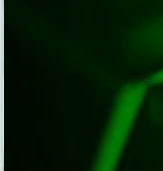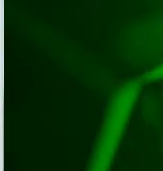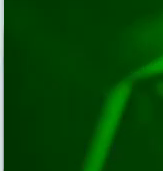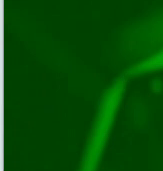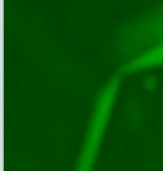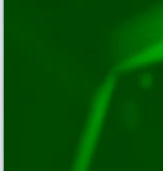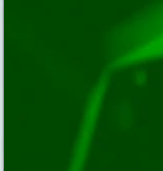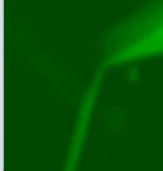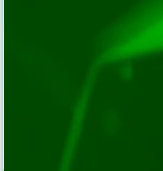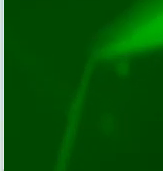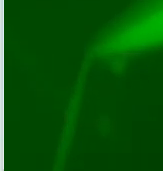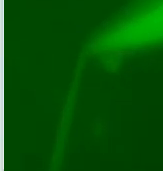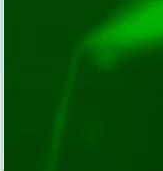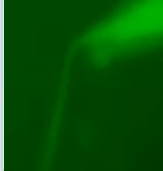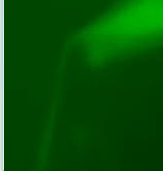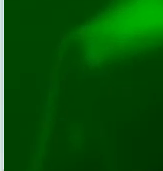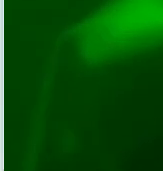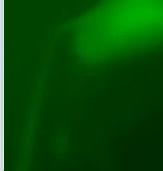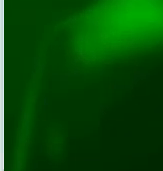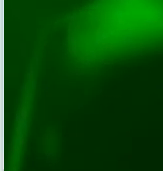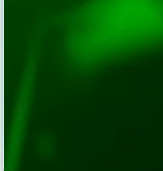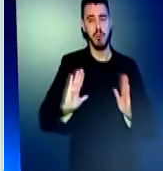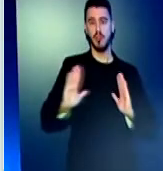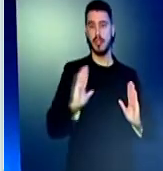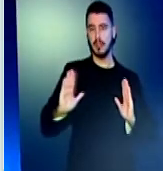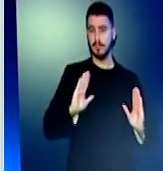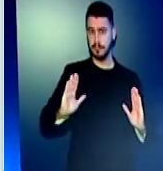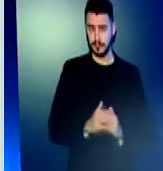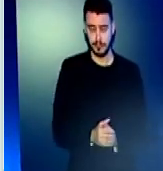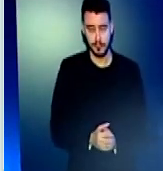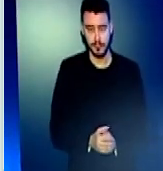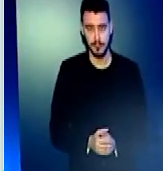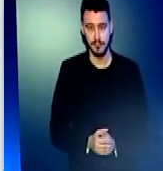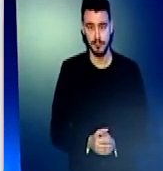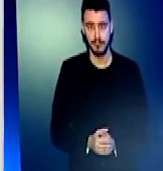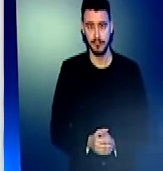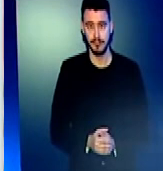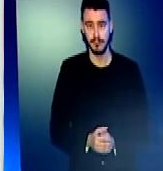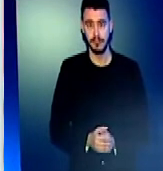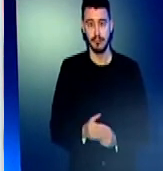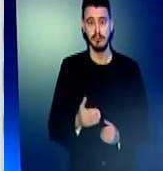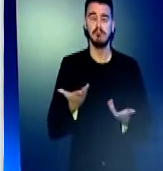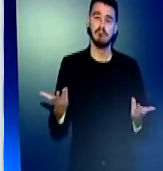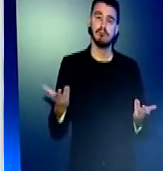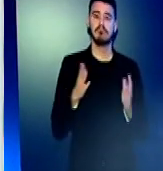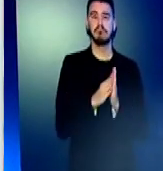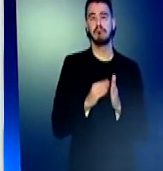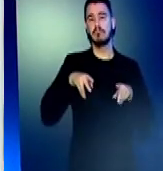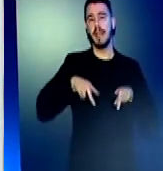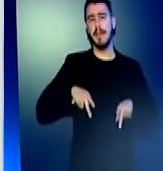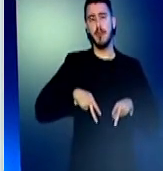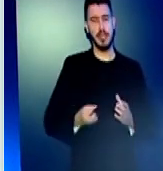ρύθμισης επί τη βάση των οικονομικών δεδομένων, δηλαδή των δυνατοτήτων που έχει ο φιλέτης, με βάση